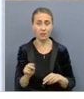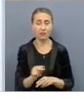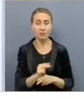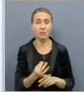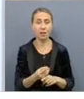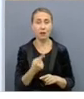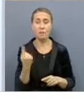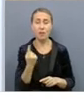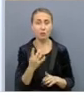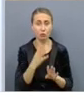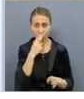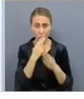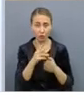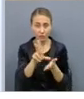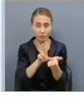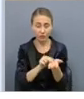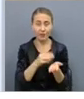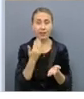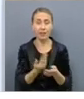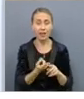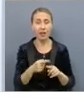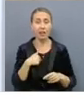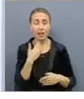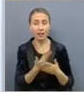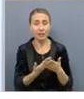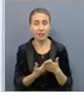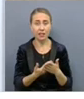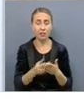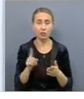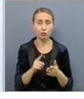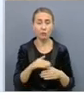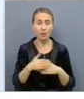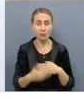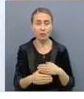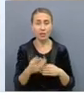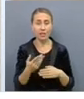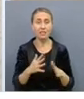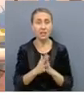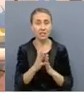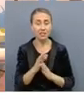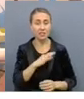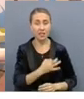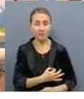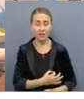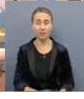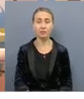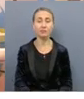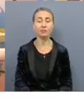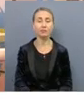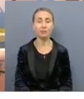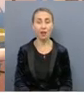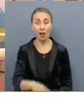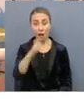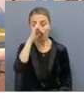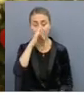в первую очередь, так сказать, копирует вас. Особенно я бы рекомендовал не допускать упущений, если вы растите сыновей. Напомним, в Казахстанском форуме